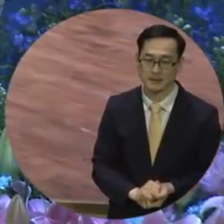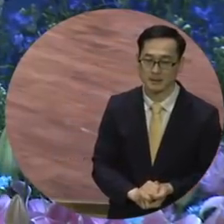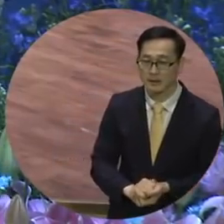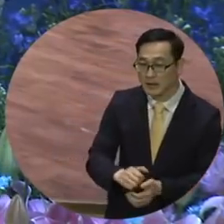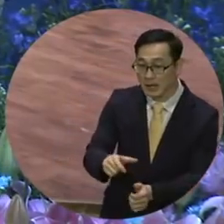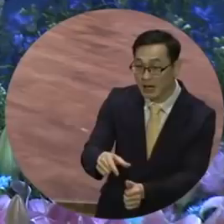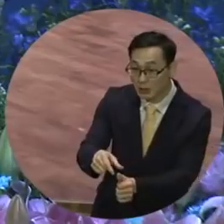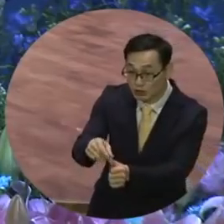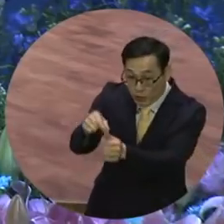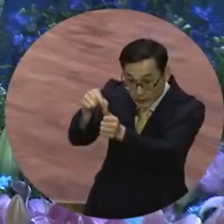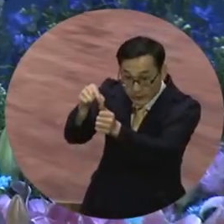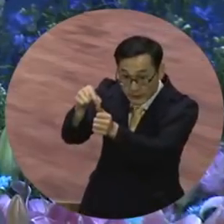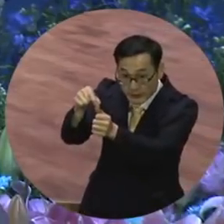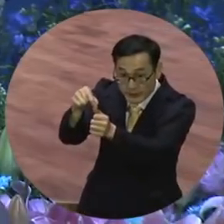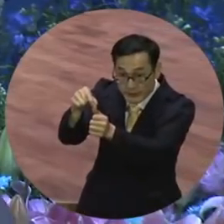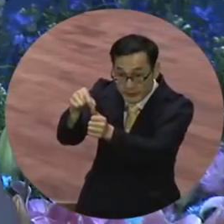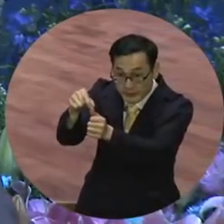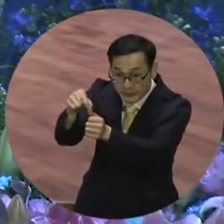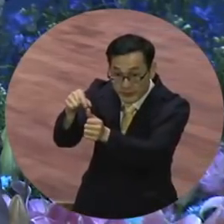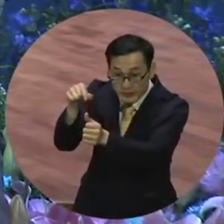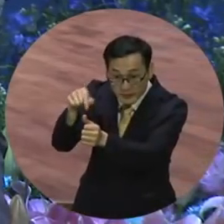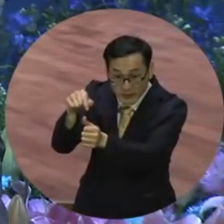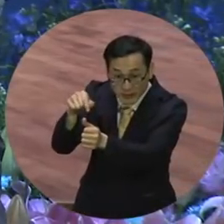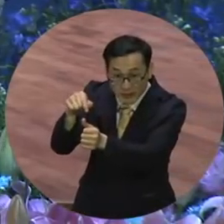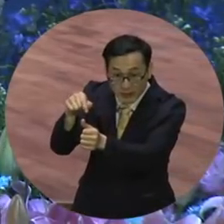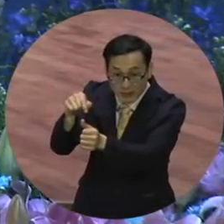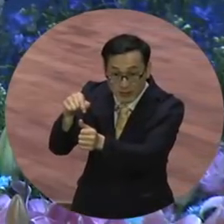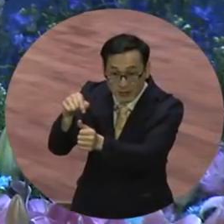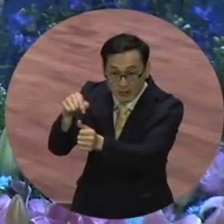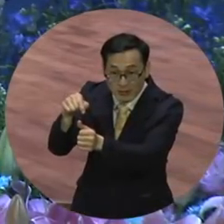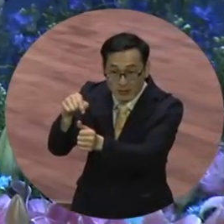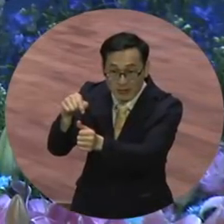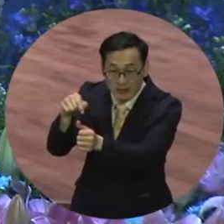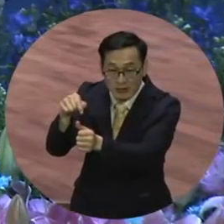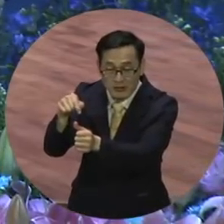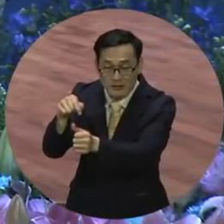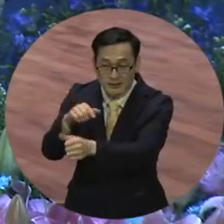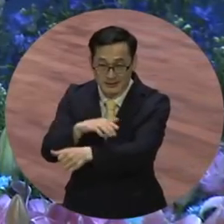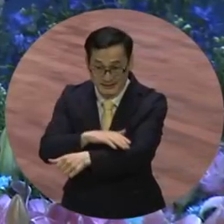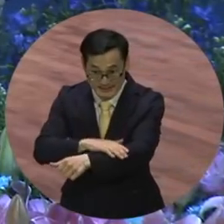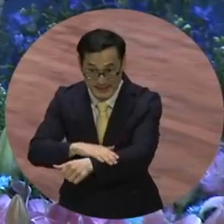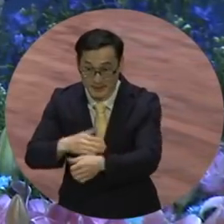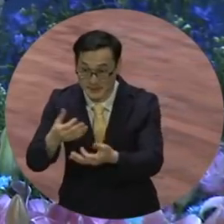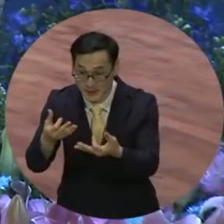구원은요 전혀 그런 거 아니에요. 오늘 우리 특별히 중고등학생들 잘 들으세요.